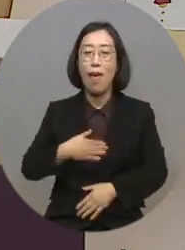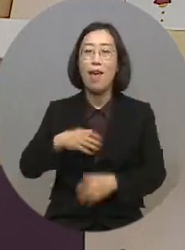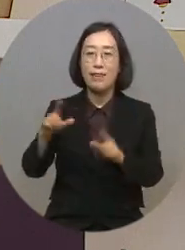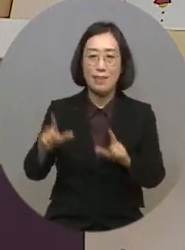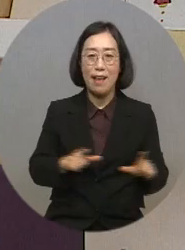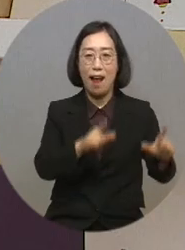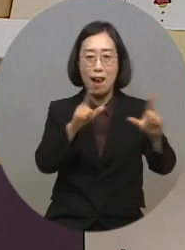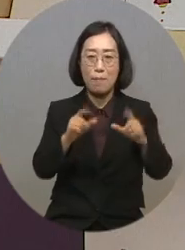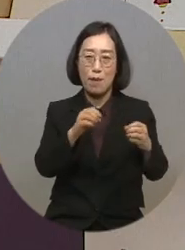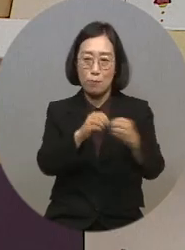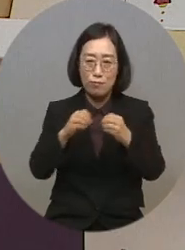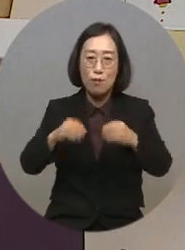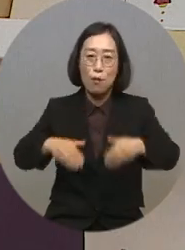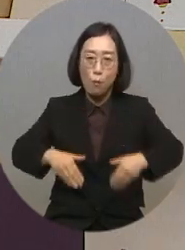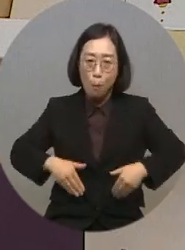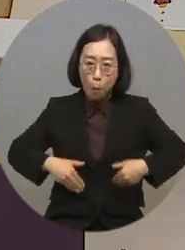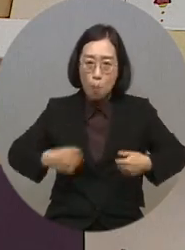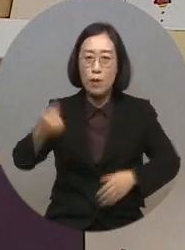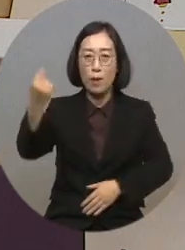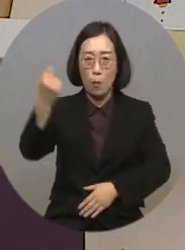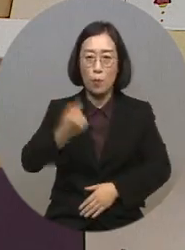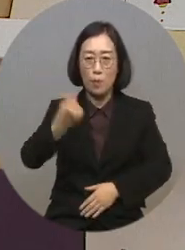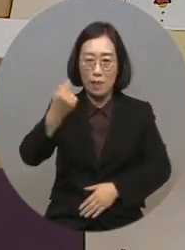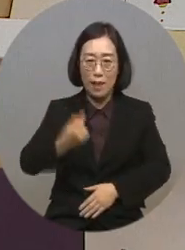삶에도 봄이 오고 있음을 알았다.